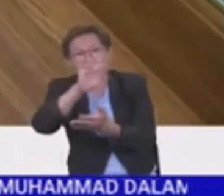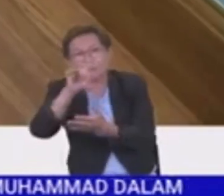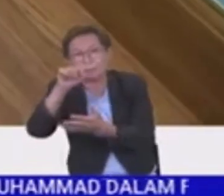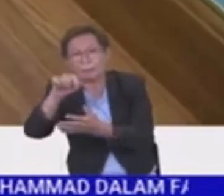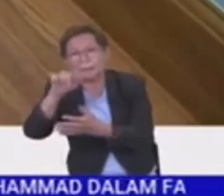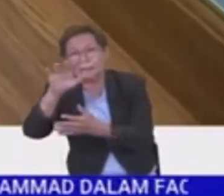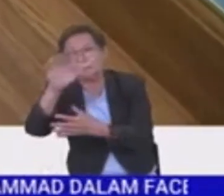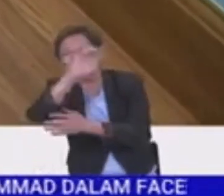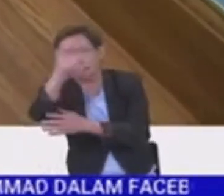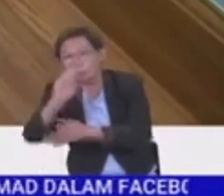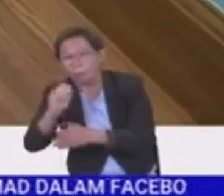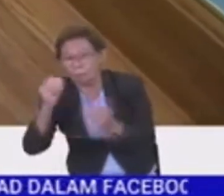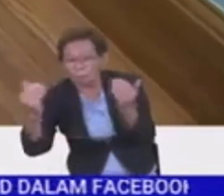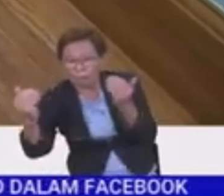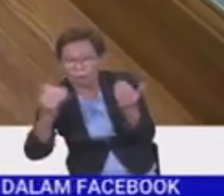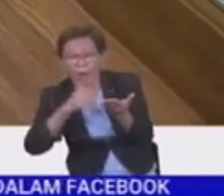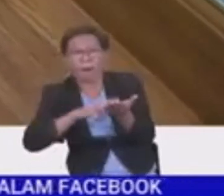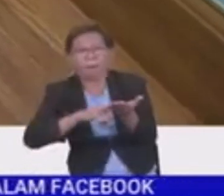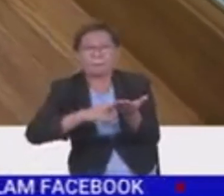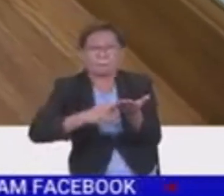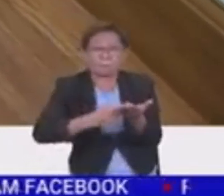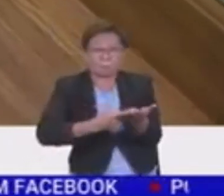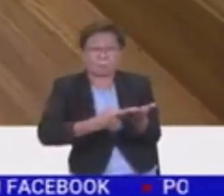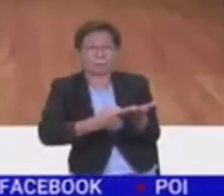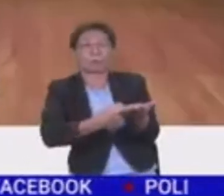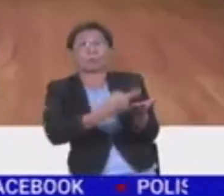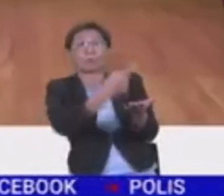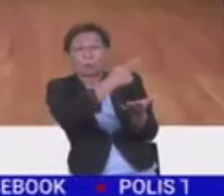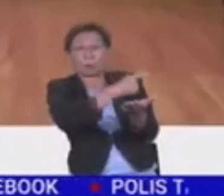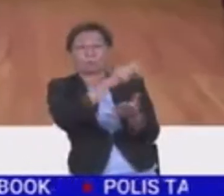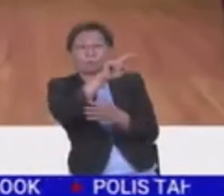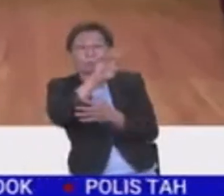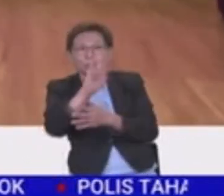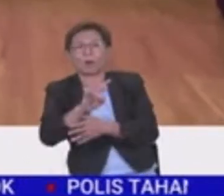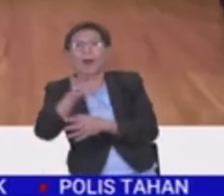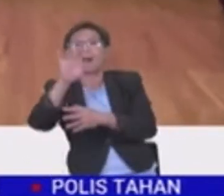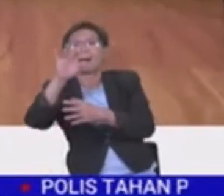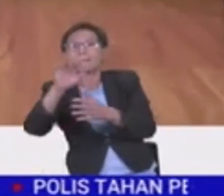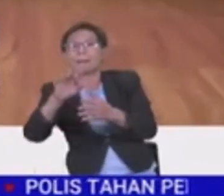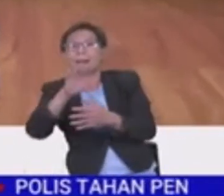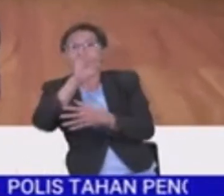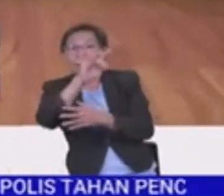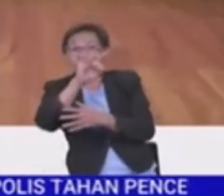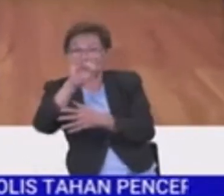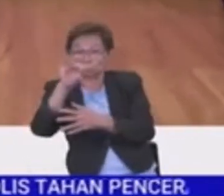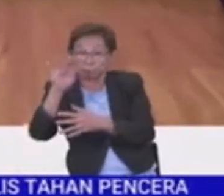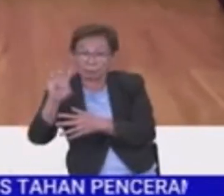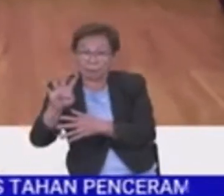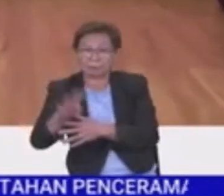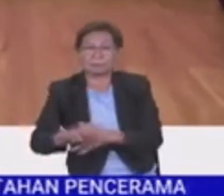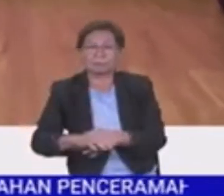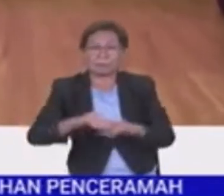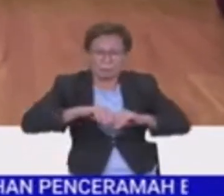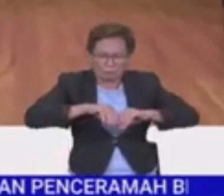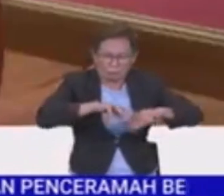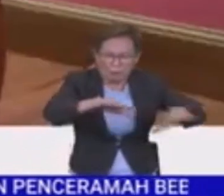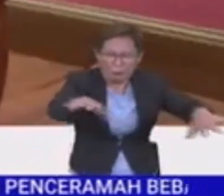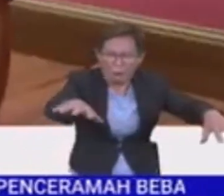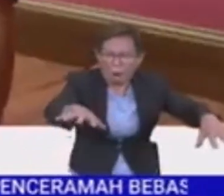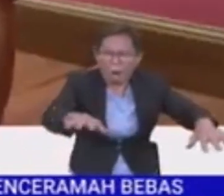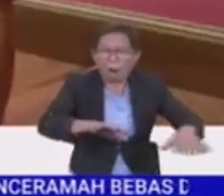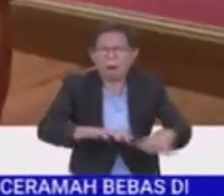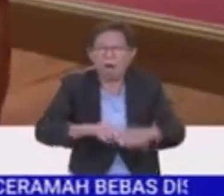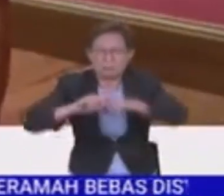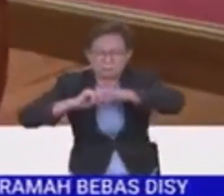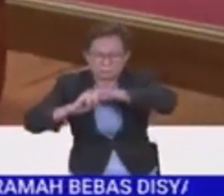80500 berbanding Minggu f-27 yaitu 80 patches jelas bahwa sebagian pesawat Yang dilaporkan membabitkan